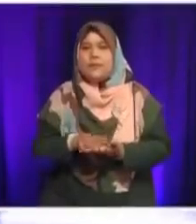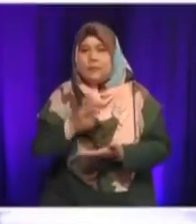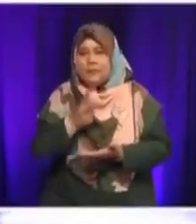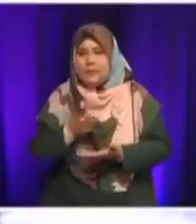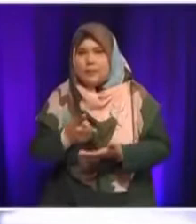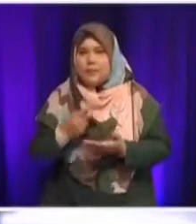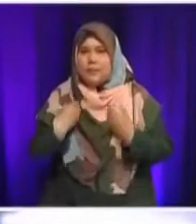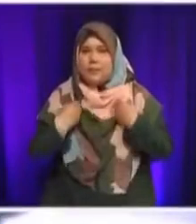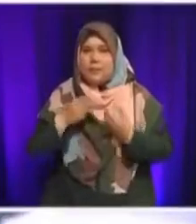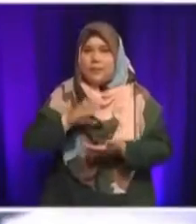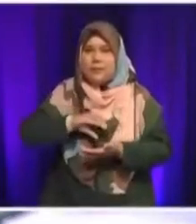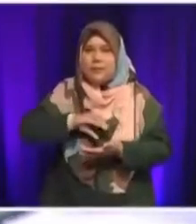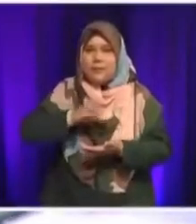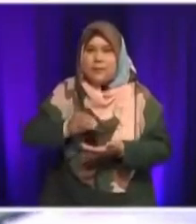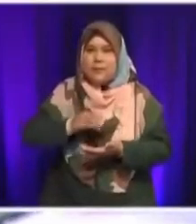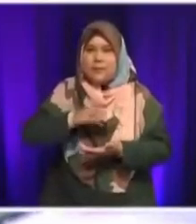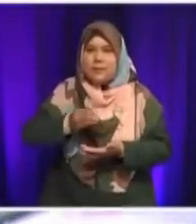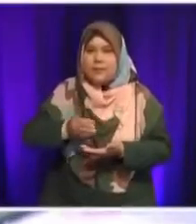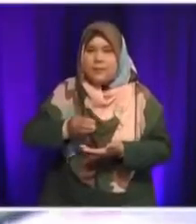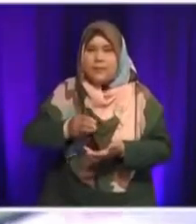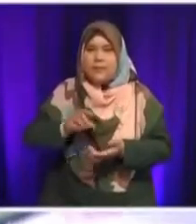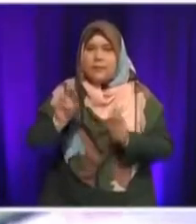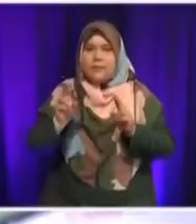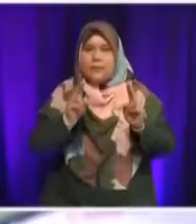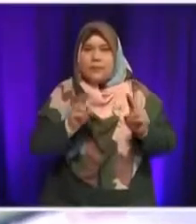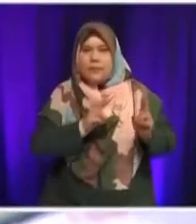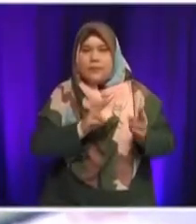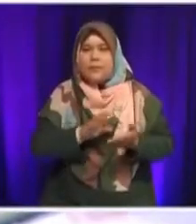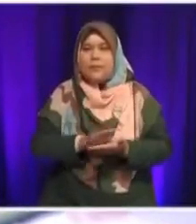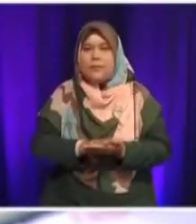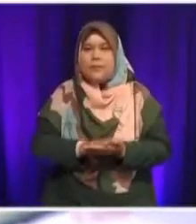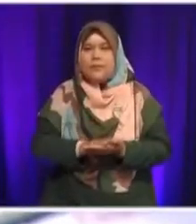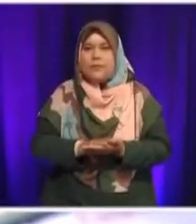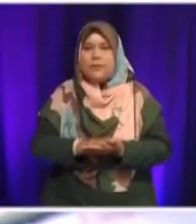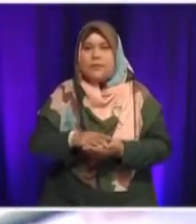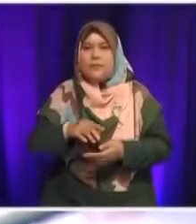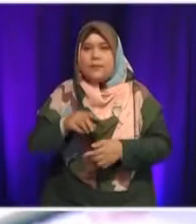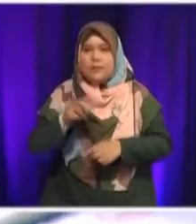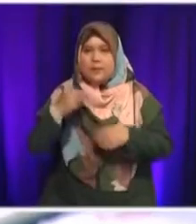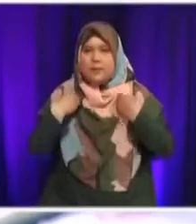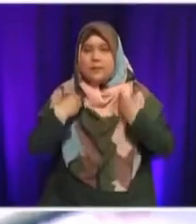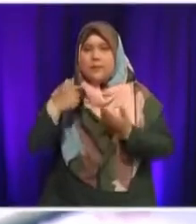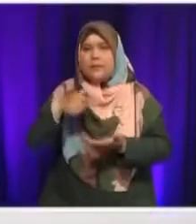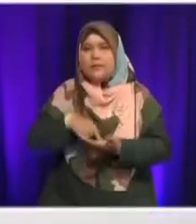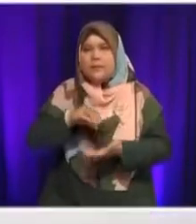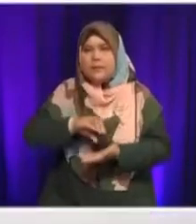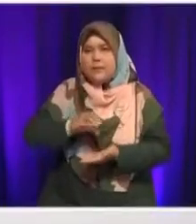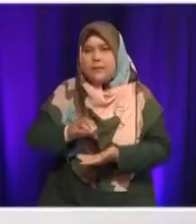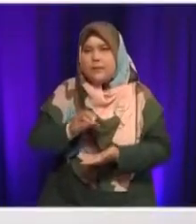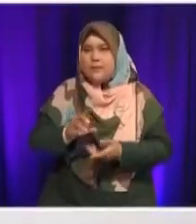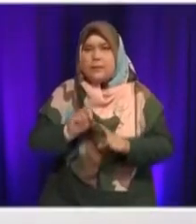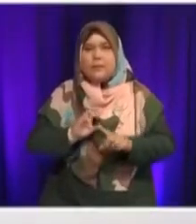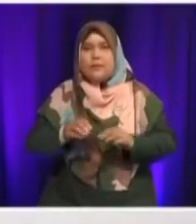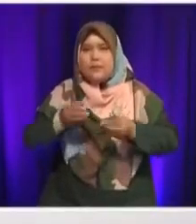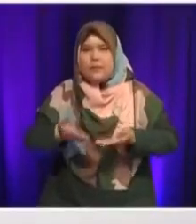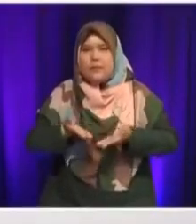gelembung udara itu naik ke permukaan atas kalau ada naik bukan atas maksud masih ada lagi gelembung udaraku jadi teruskan